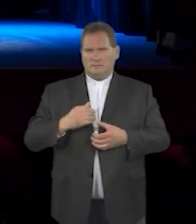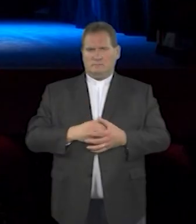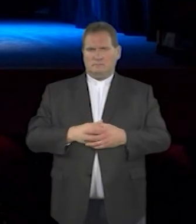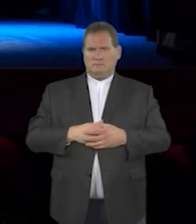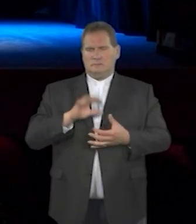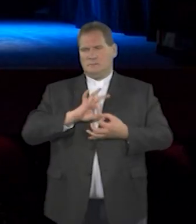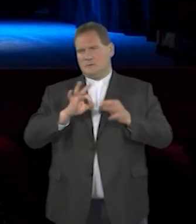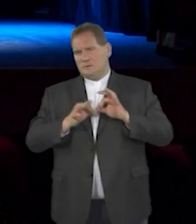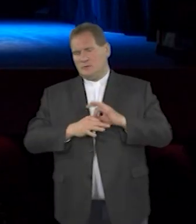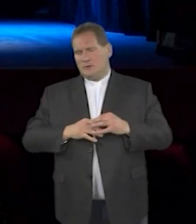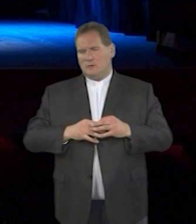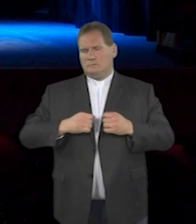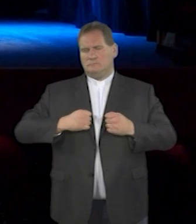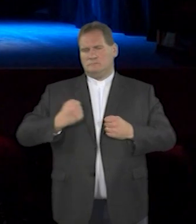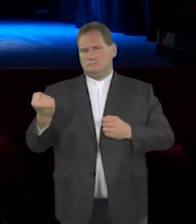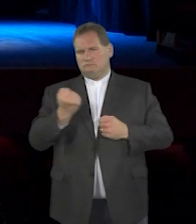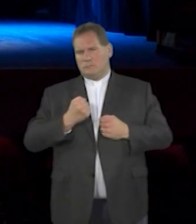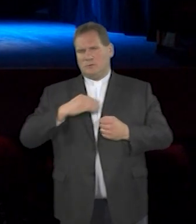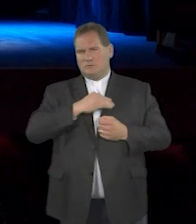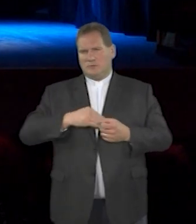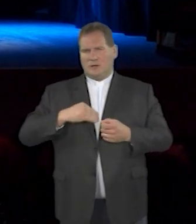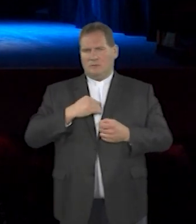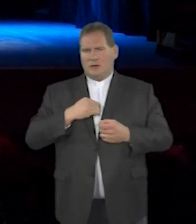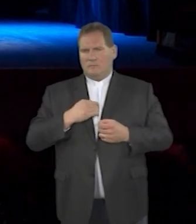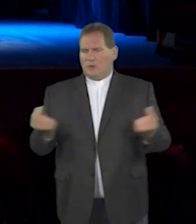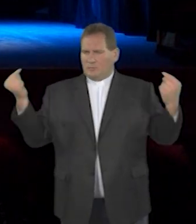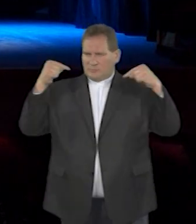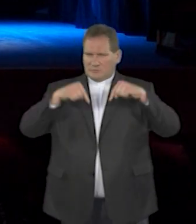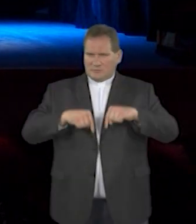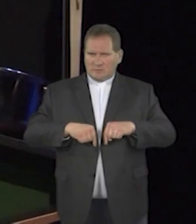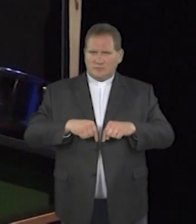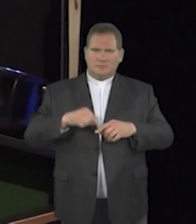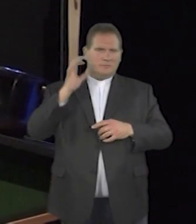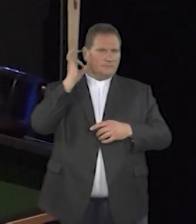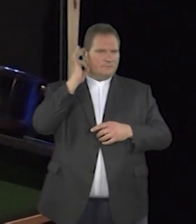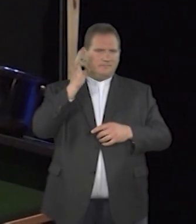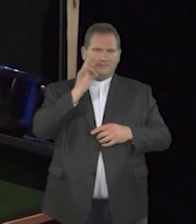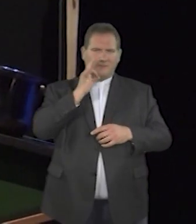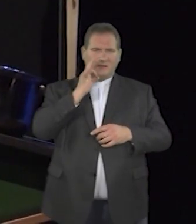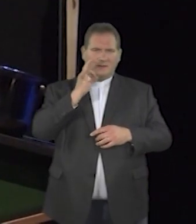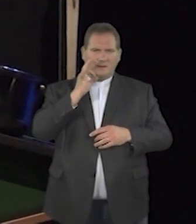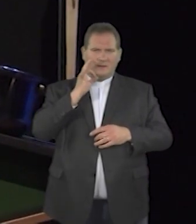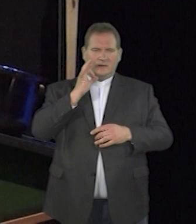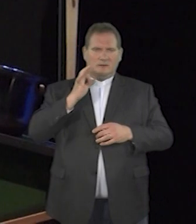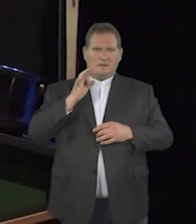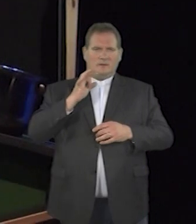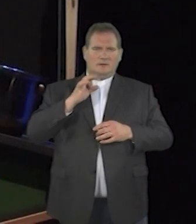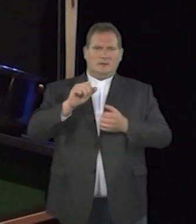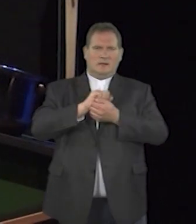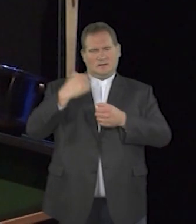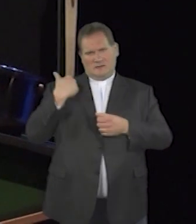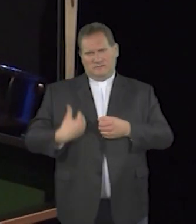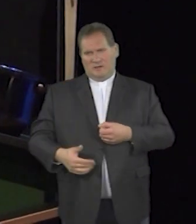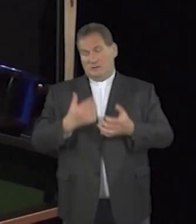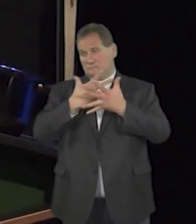Gdy ją znosił, przyszły druhny po panny młode, a pan młody zniknął kędyś,